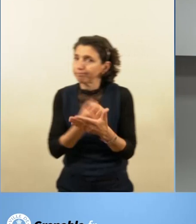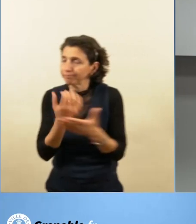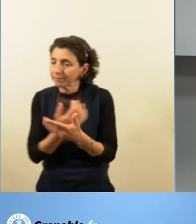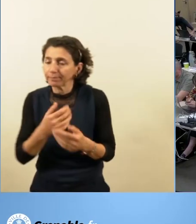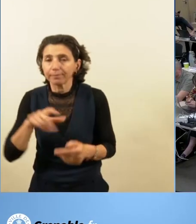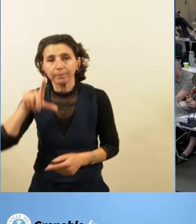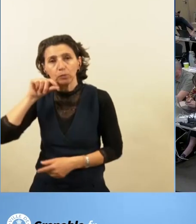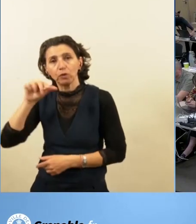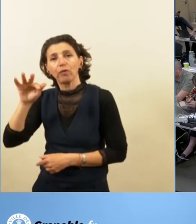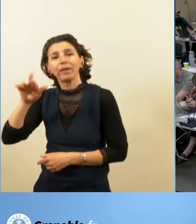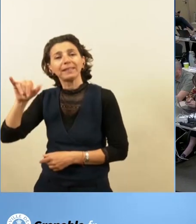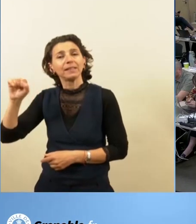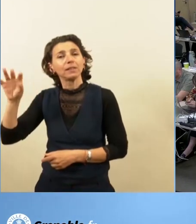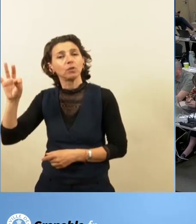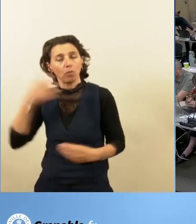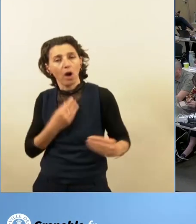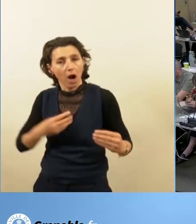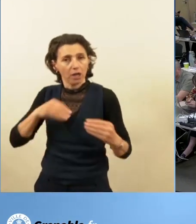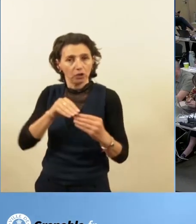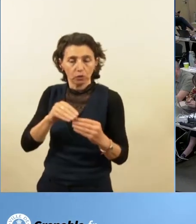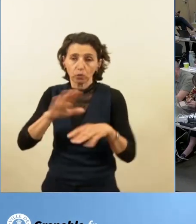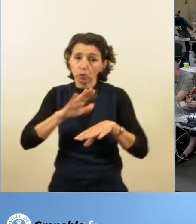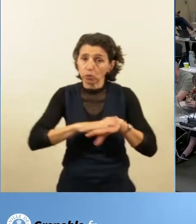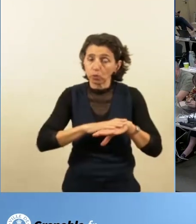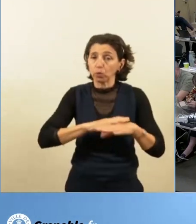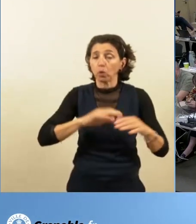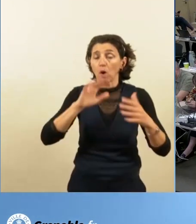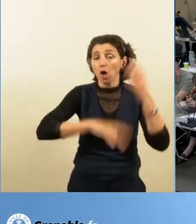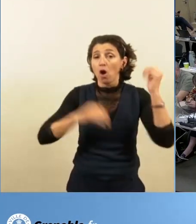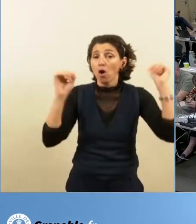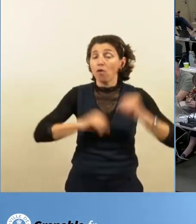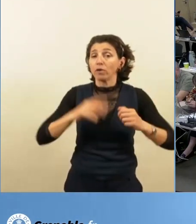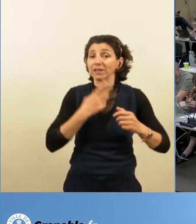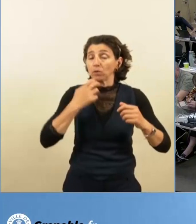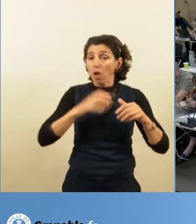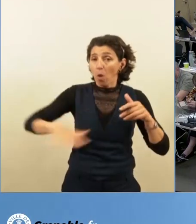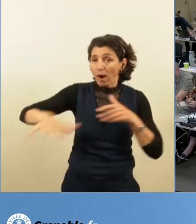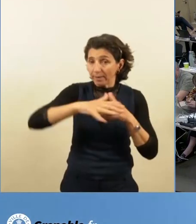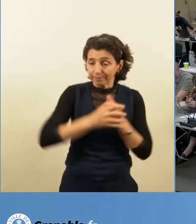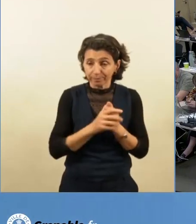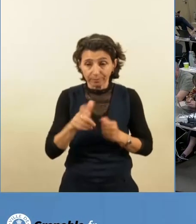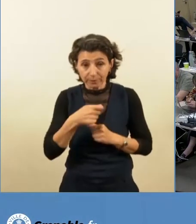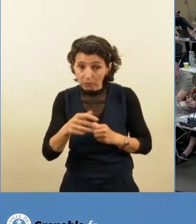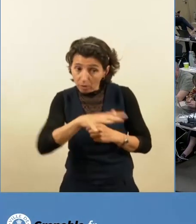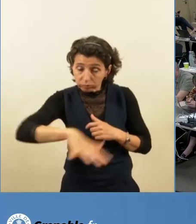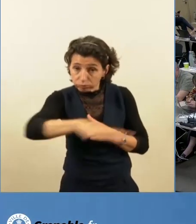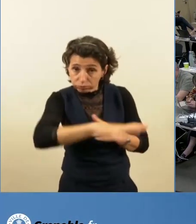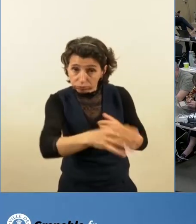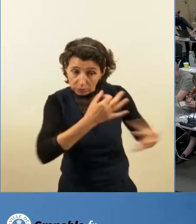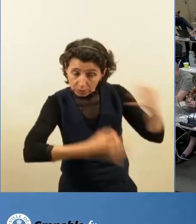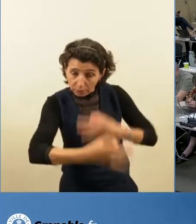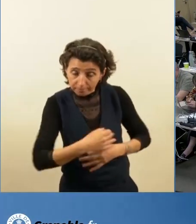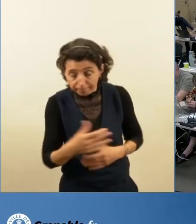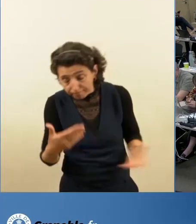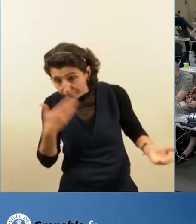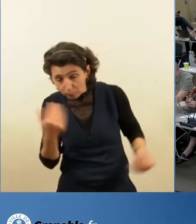Vincent fristot sur la convention citoyenne citoyenne locale il aurait été effectivement de bontons d'écouter ce que les citoyens et les citoyens ont dit alors d'abord